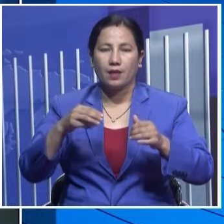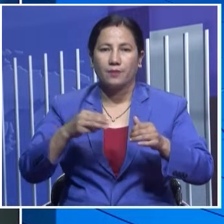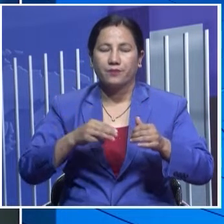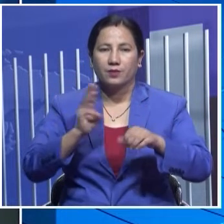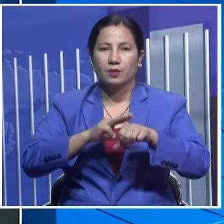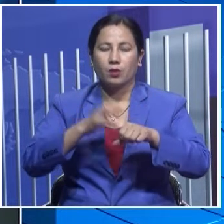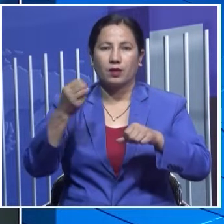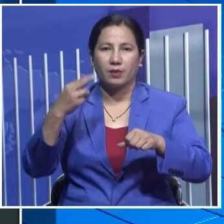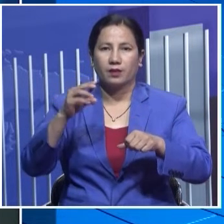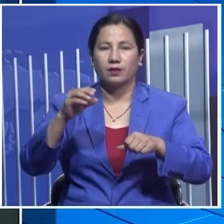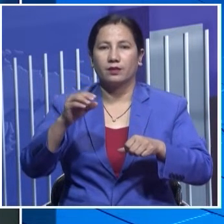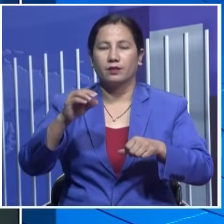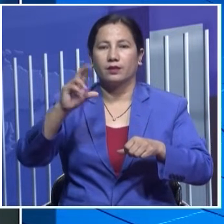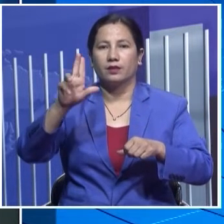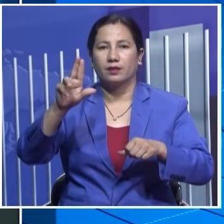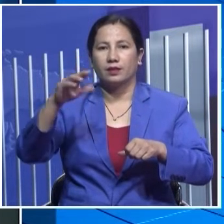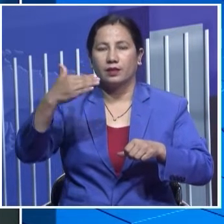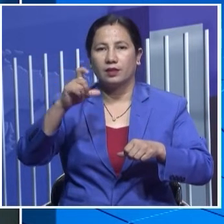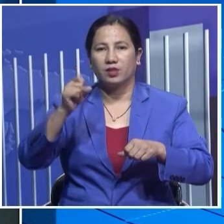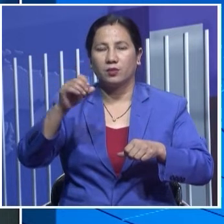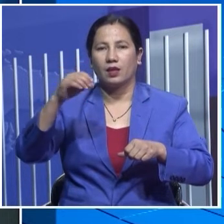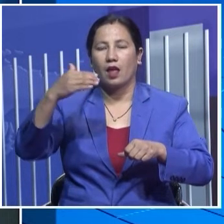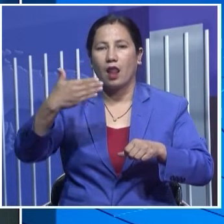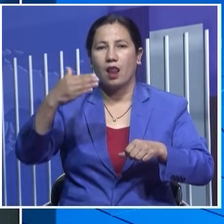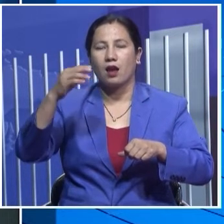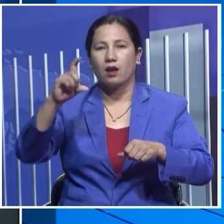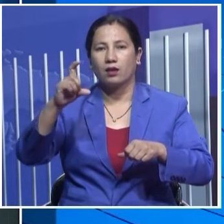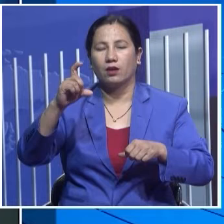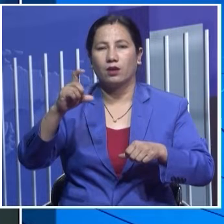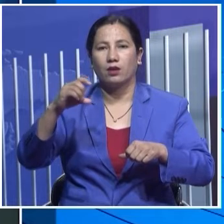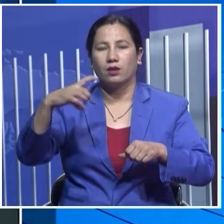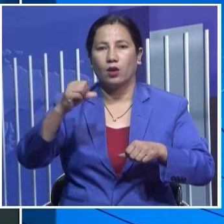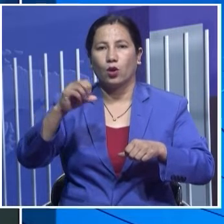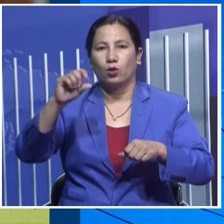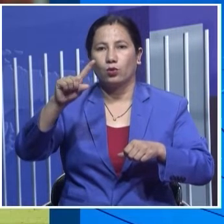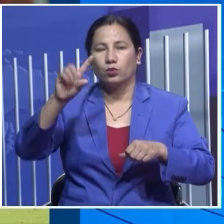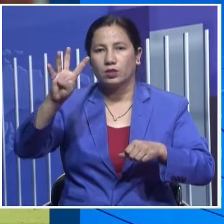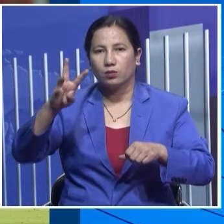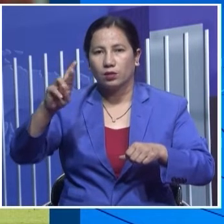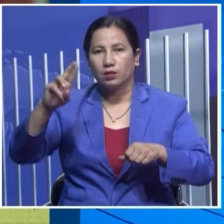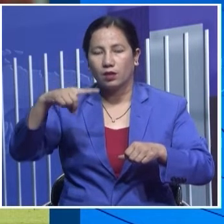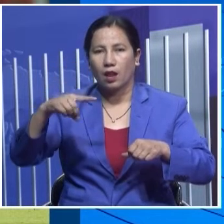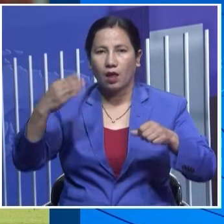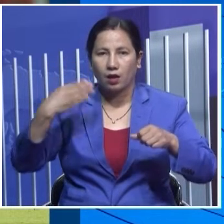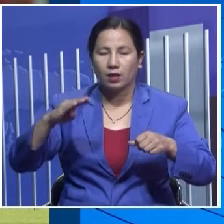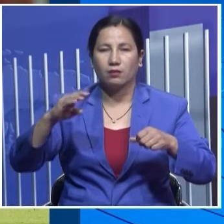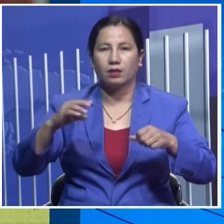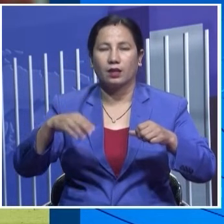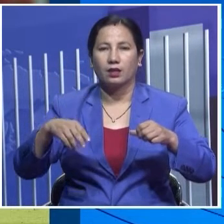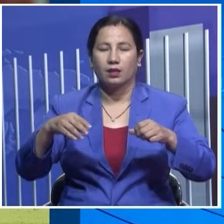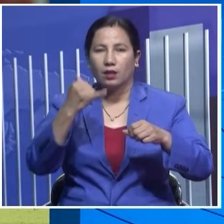बेङ्गलोर इलिमिनेटरमा लखनऊ सुपर जायन्ट्सलाई 14 रनले हराउँदै क्वालिफायरमा पुगेको हो। फाइनल खेल